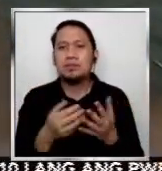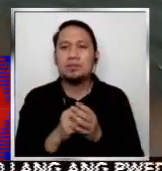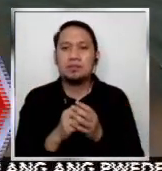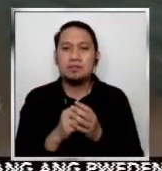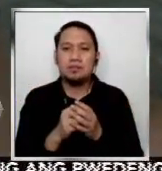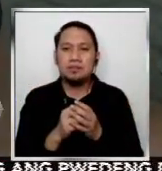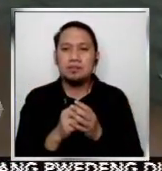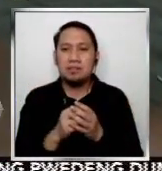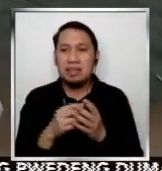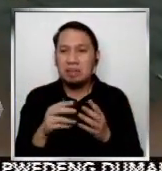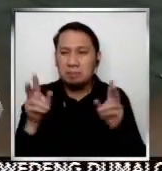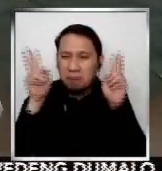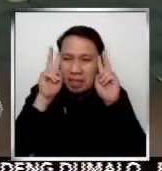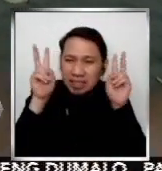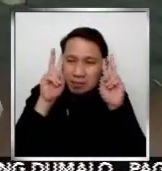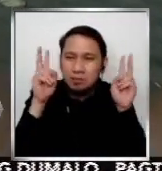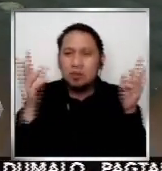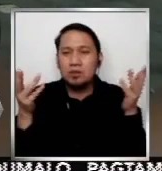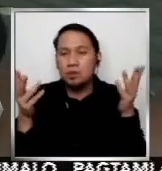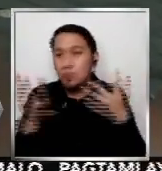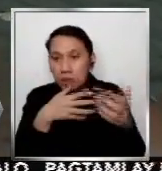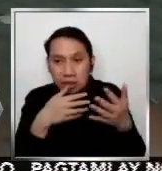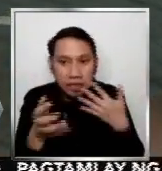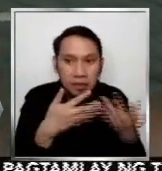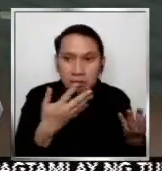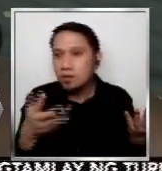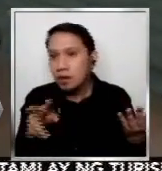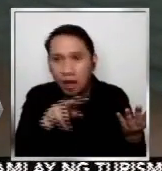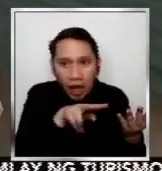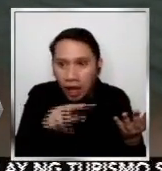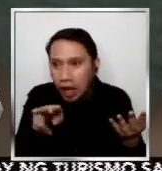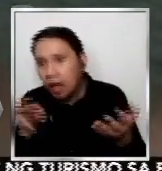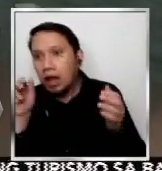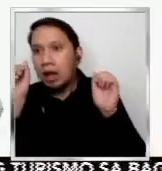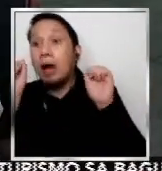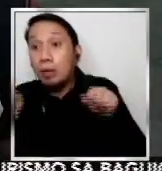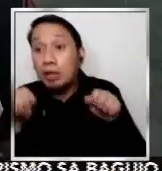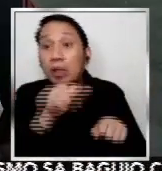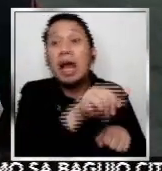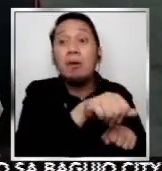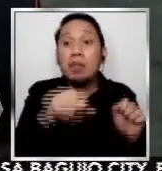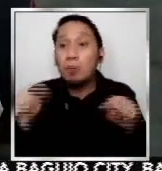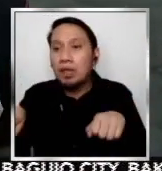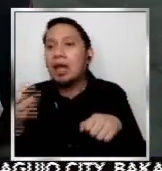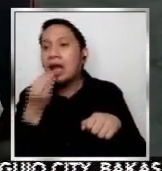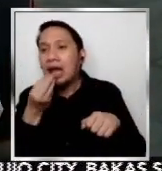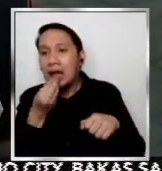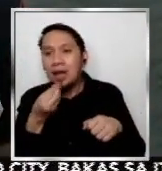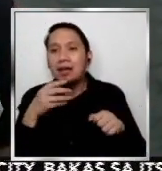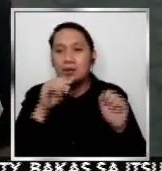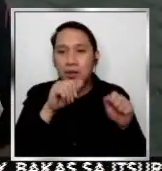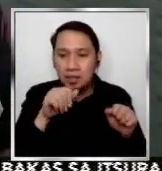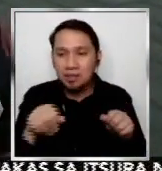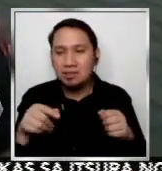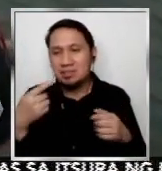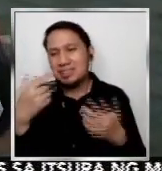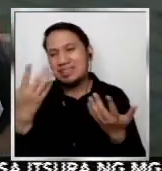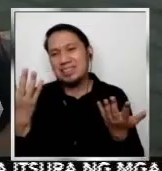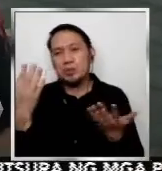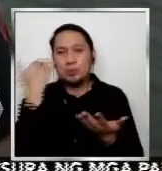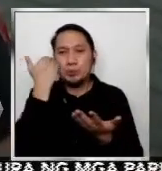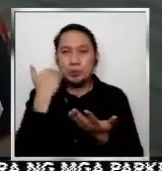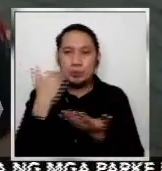Nagugulay-gulay na lang ho kami noon. Anong makita namin pwedeng igulayin, ginugulay na lang ho namin. Walang budget ho. Walang